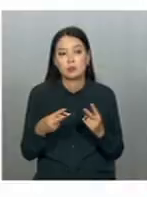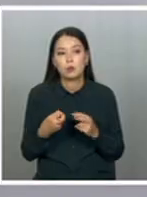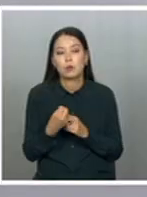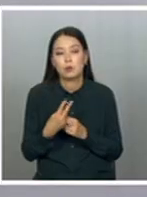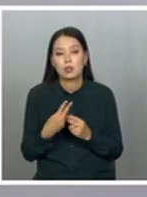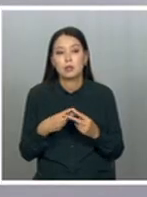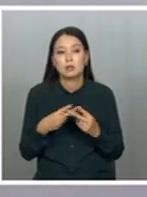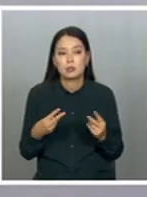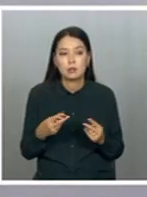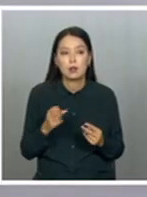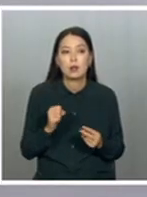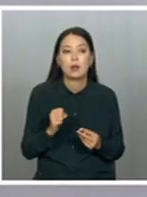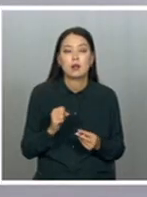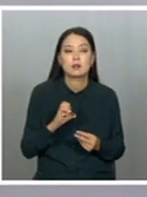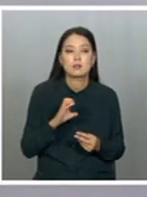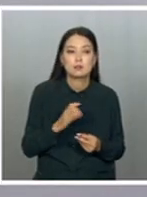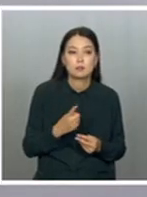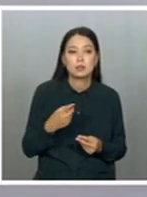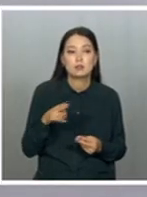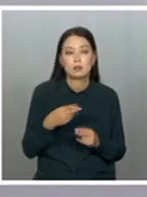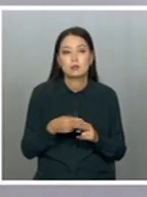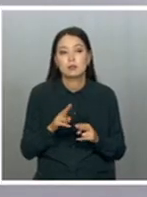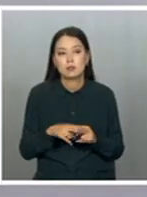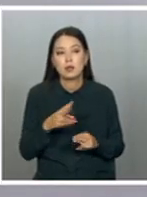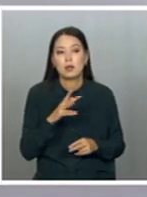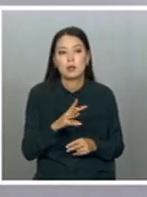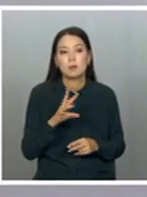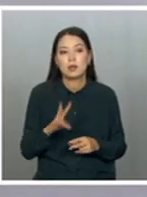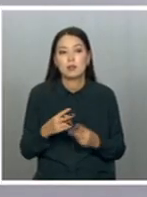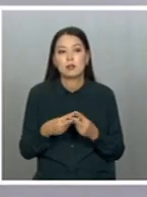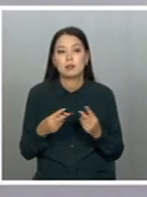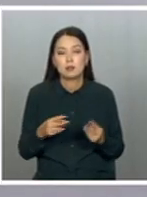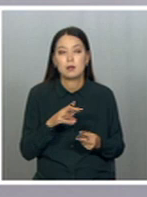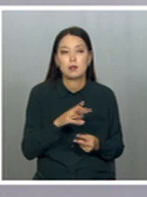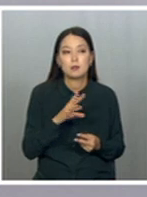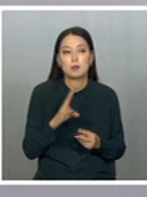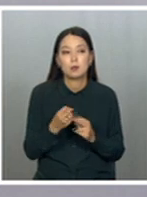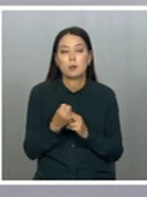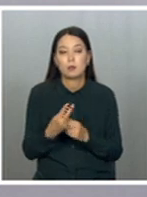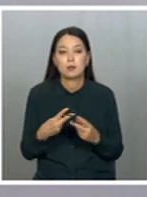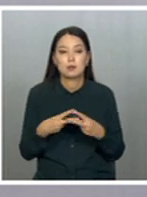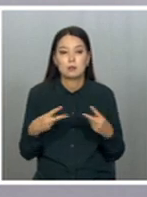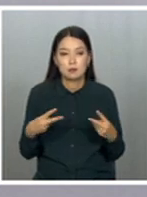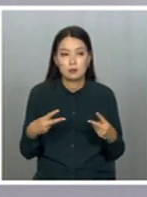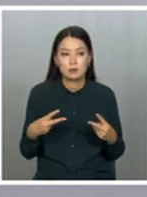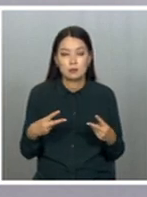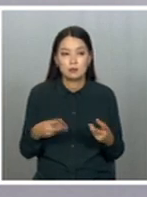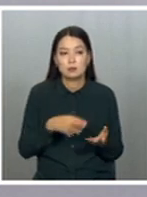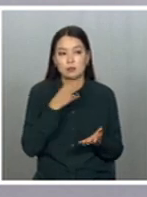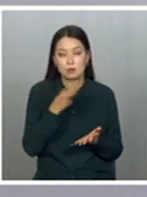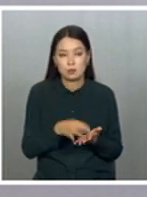Ал С1-ді ол МН-ға тең. Сонда МН 12-ге тең.